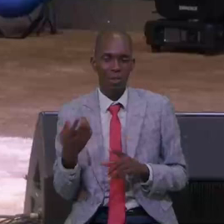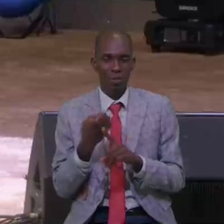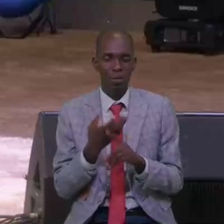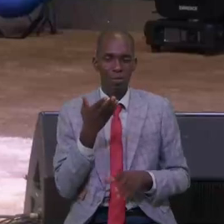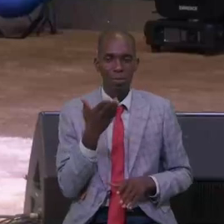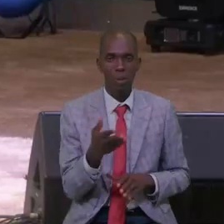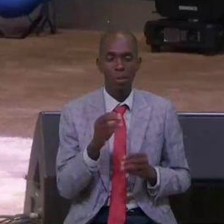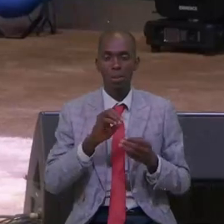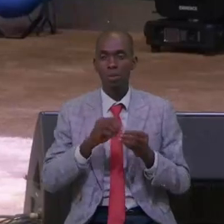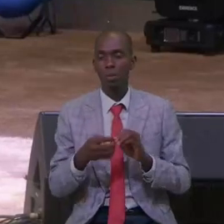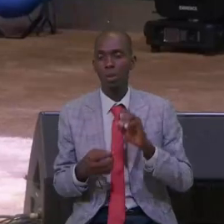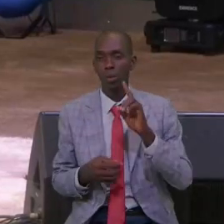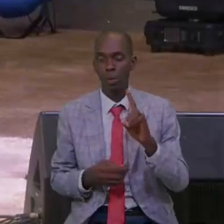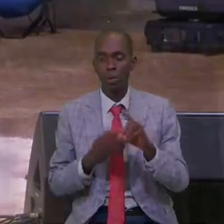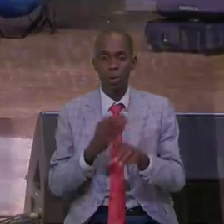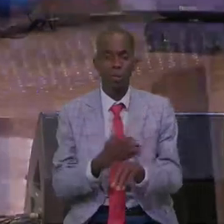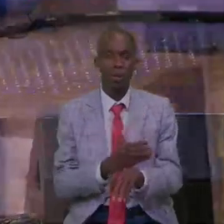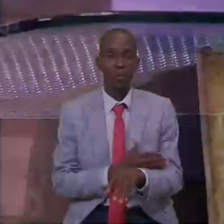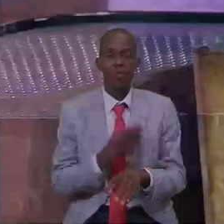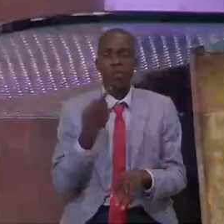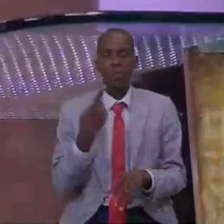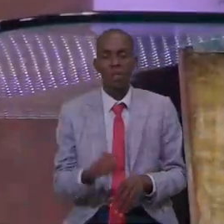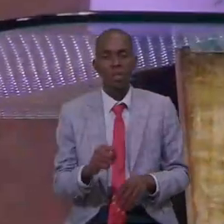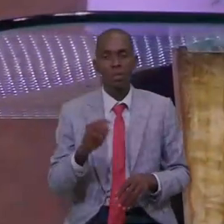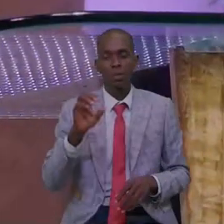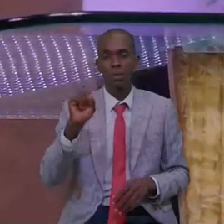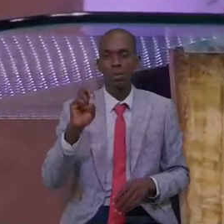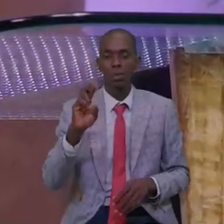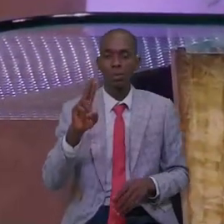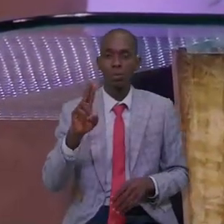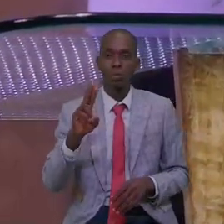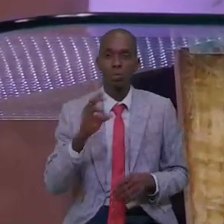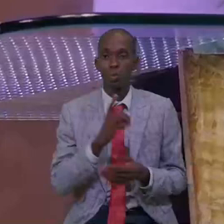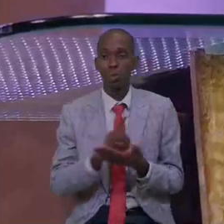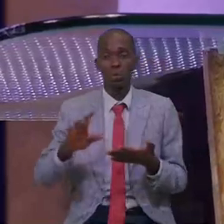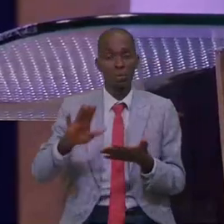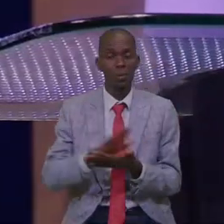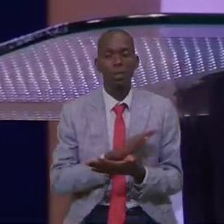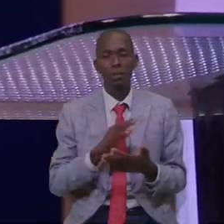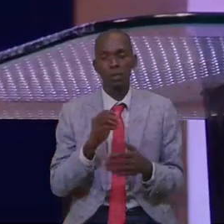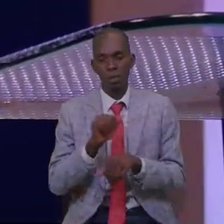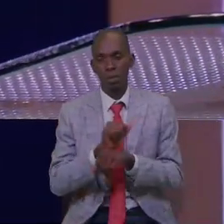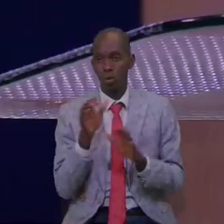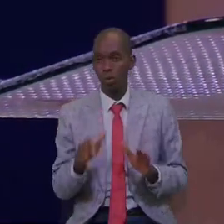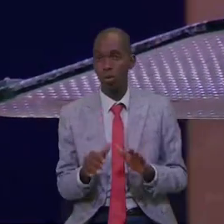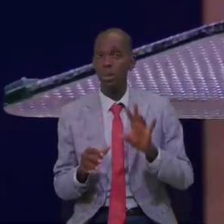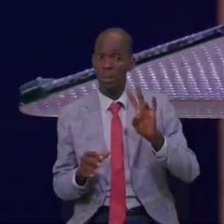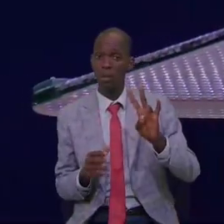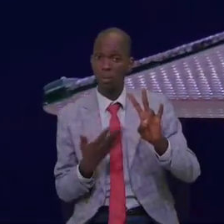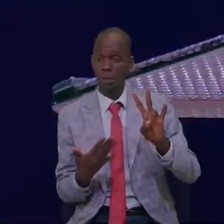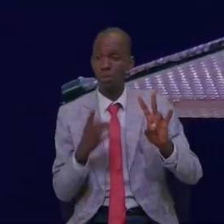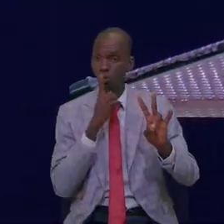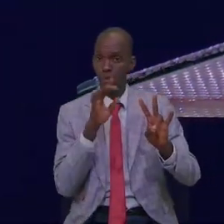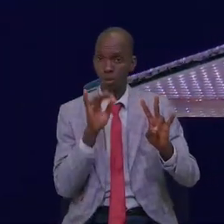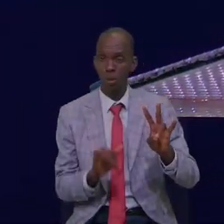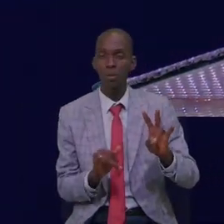Nous allons voir numéro 1 ici, la pierre surnaturelle. Il y a 7 choses. Nous allons voir 7 sessions